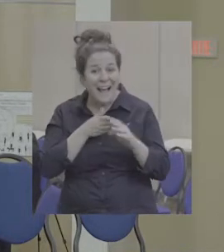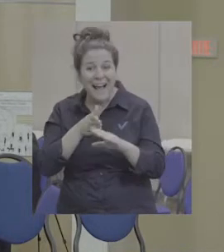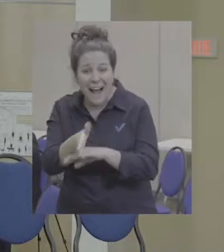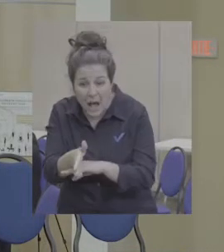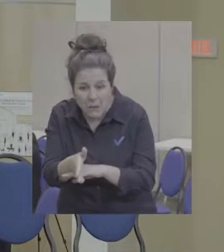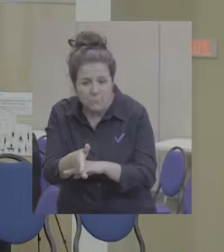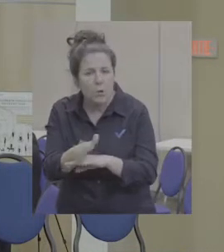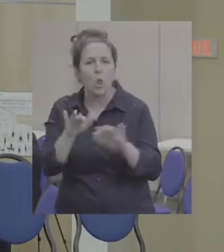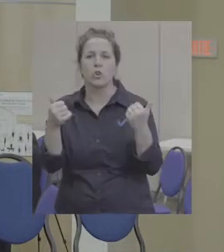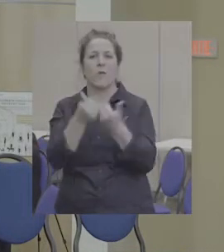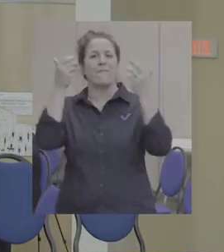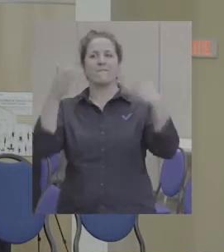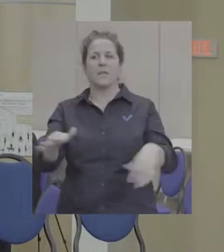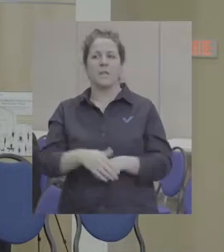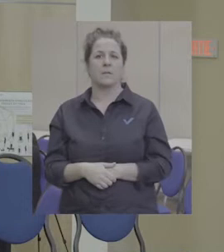dans l'appartement. »